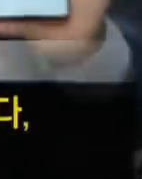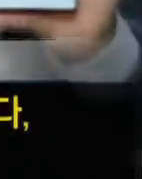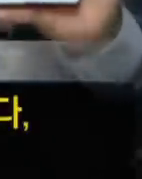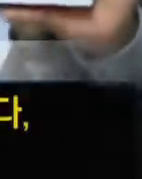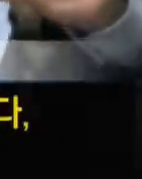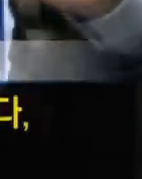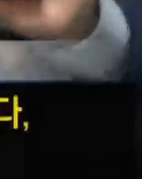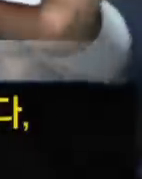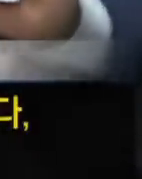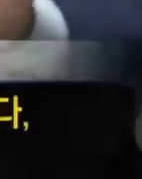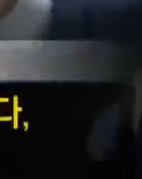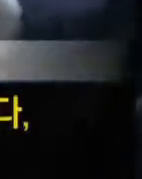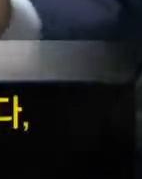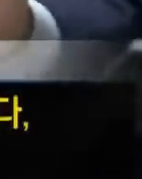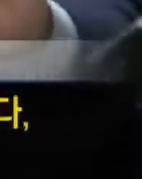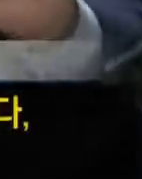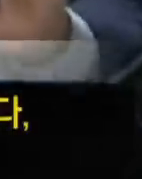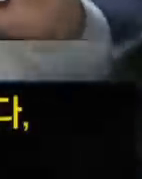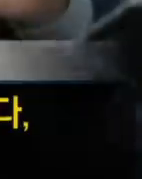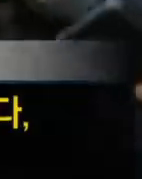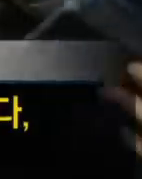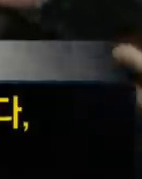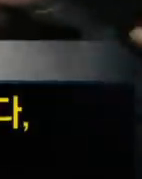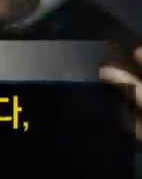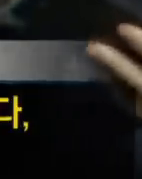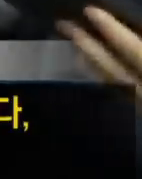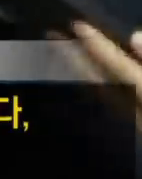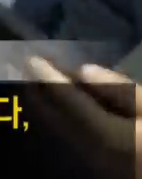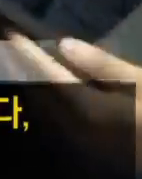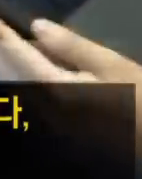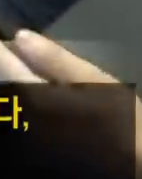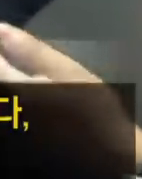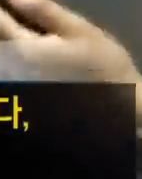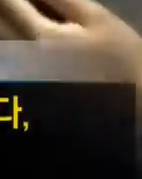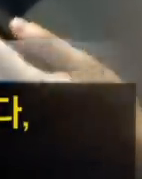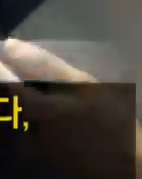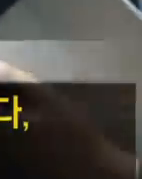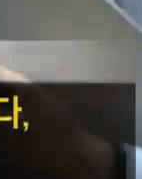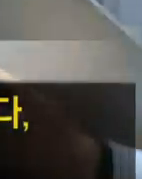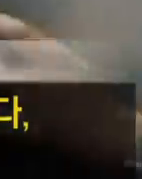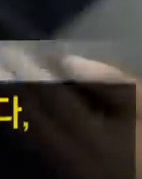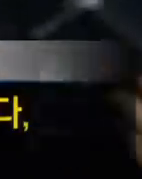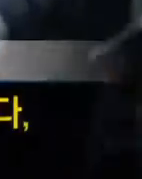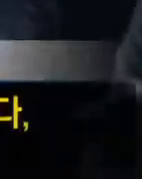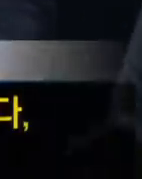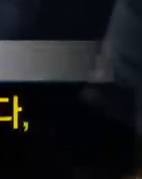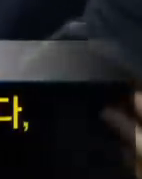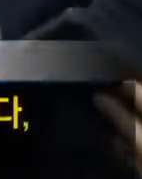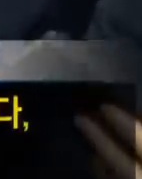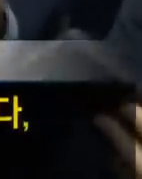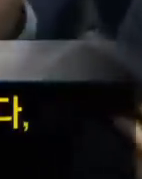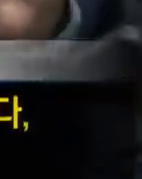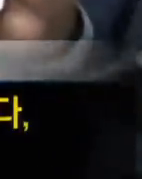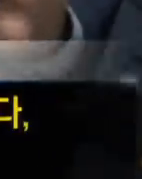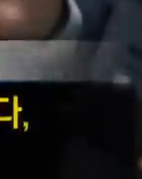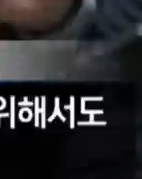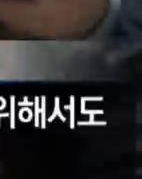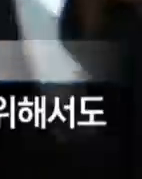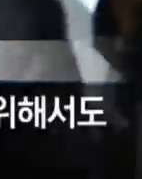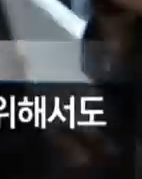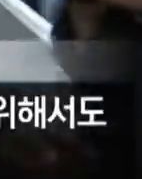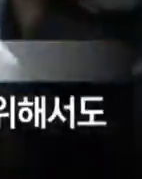방향이 이재명 체제를 유지하고 강화하고 강성 팬덤 체제를 강화하겠다. 그게 개혁이고 혁신이다. 이 입장을 내려놔야